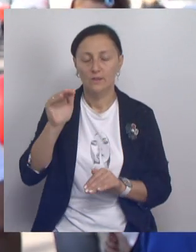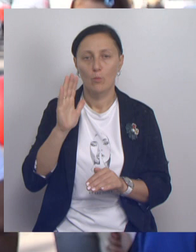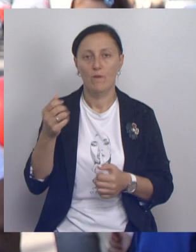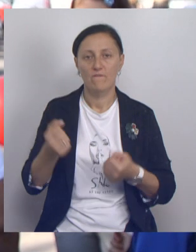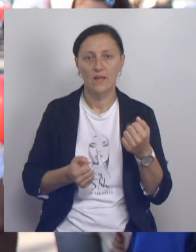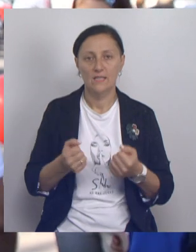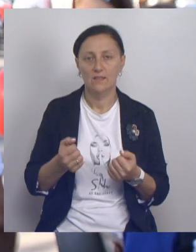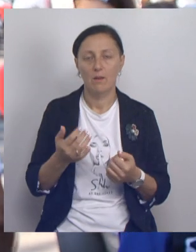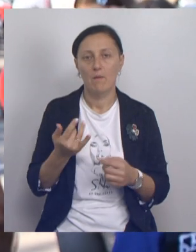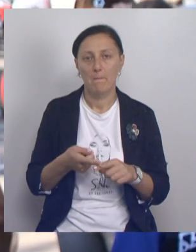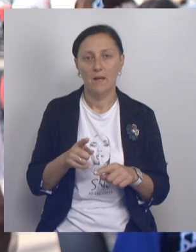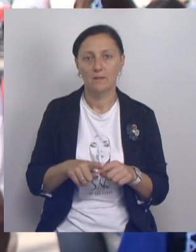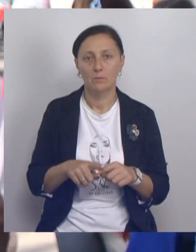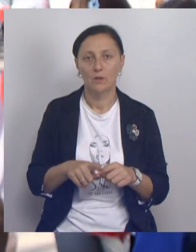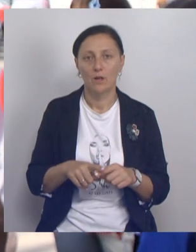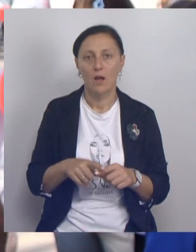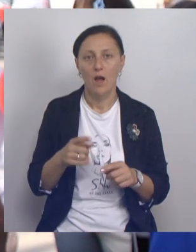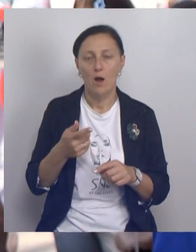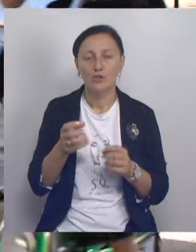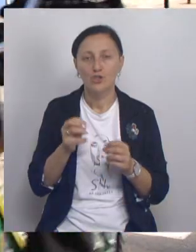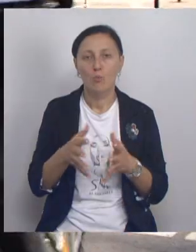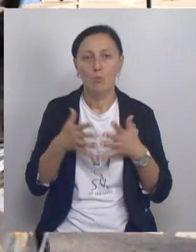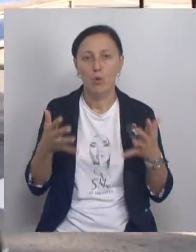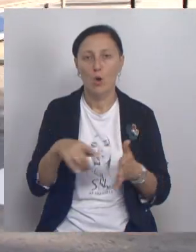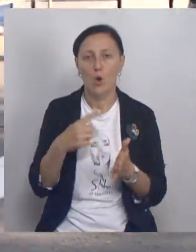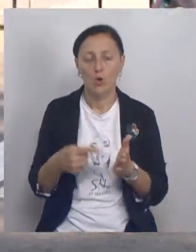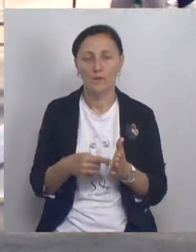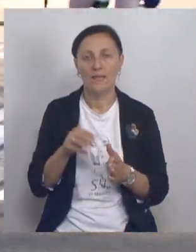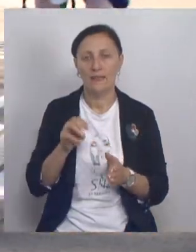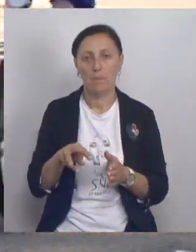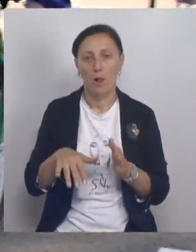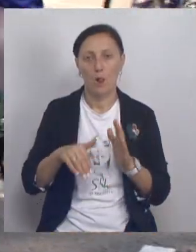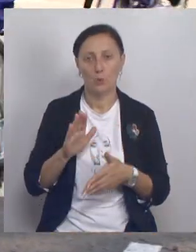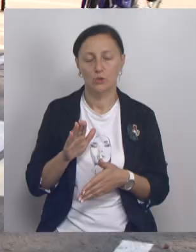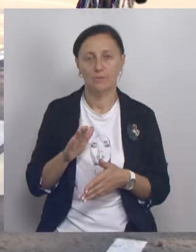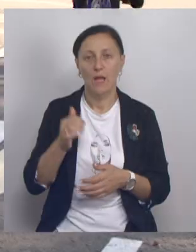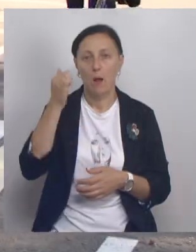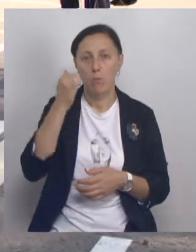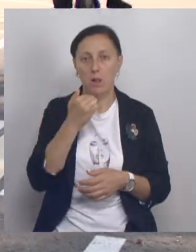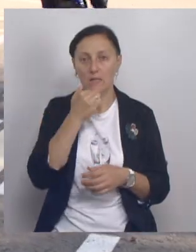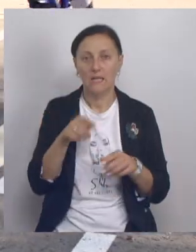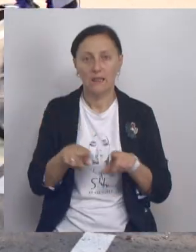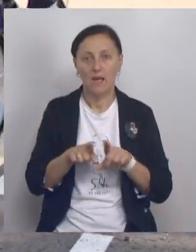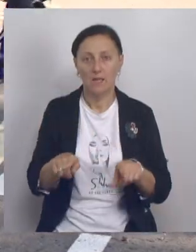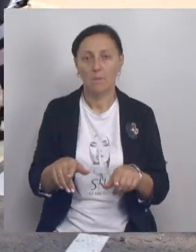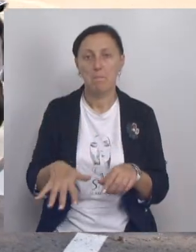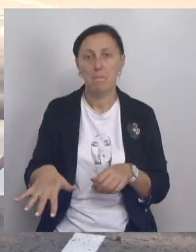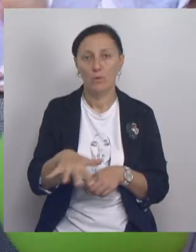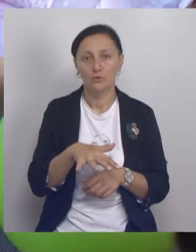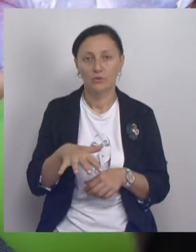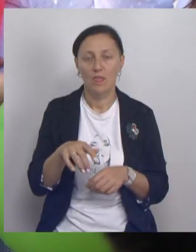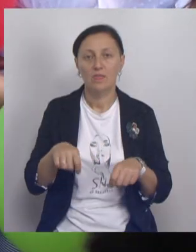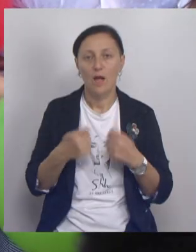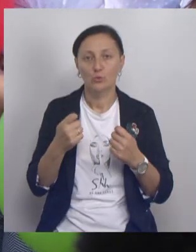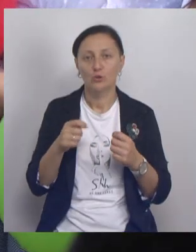И чем больше таких городков, я думаю, тем лучше. Специалисты уверены, благодаря таким площадкам нарушений на дорогах